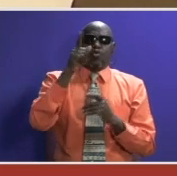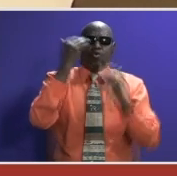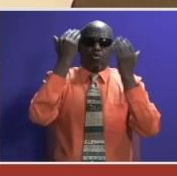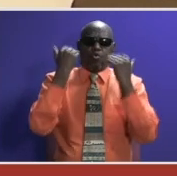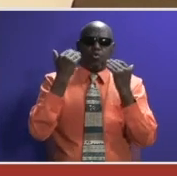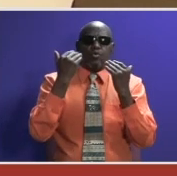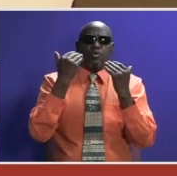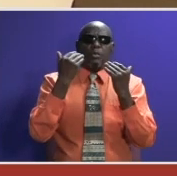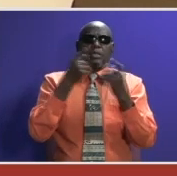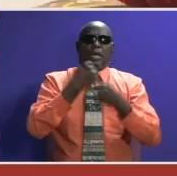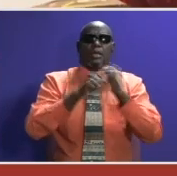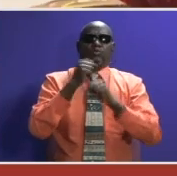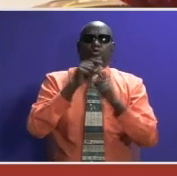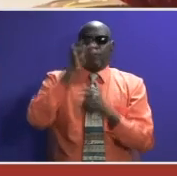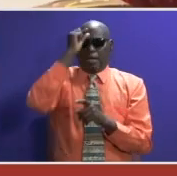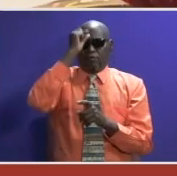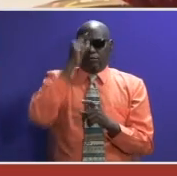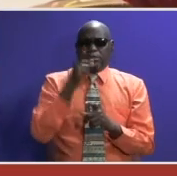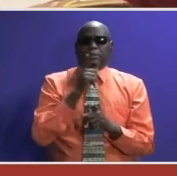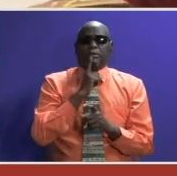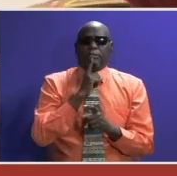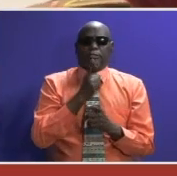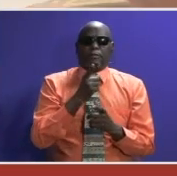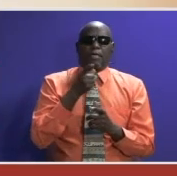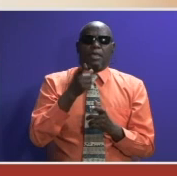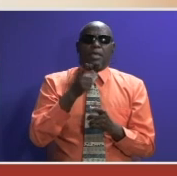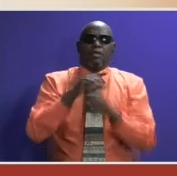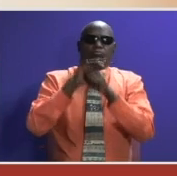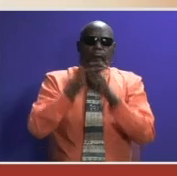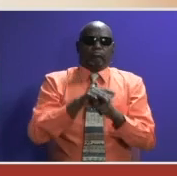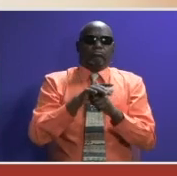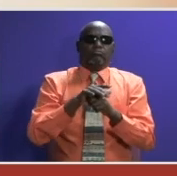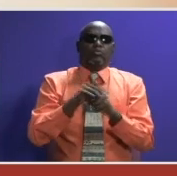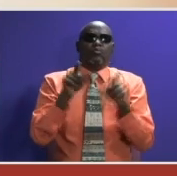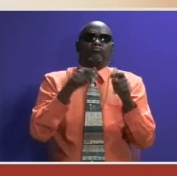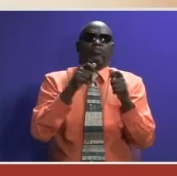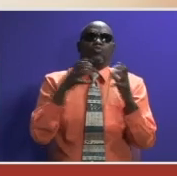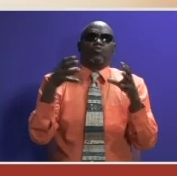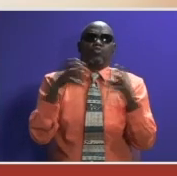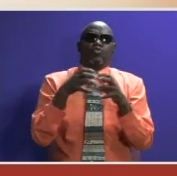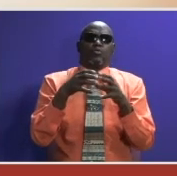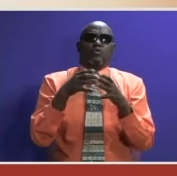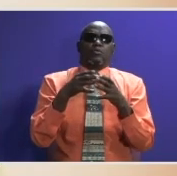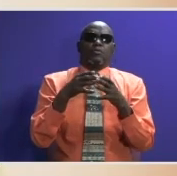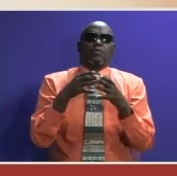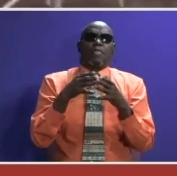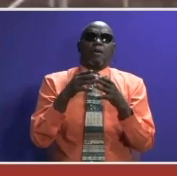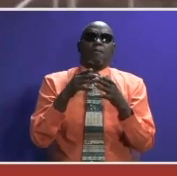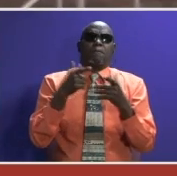agizo la hatua hiyo ya serikali, ikisema kwamba inanyima vyombo vya habari ruhusa ama